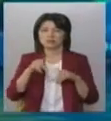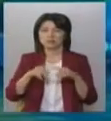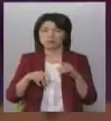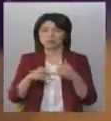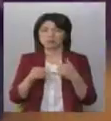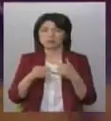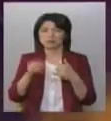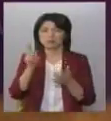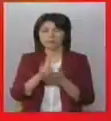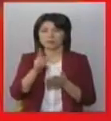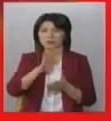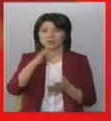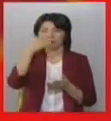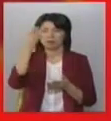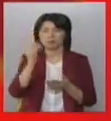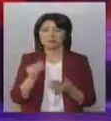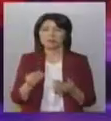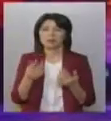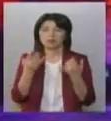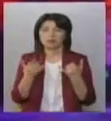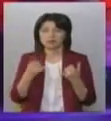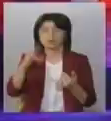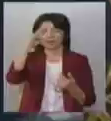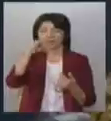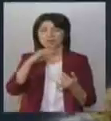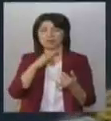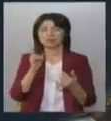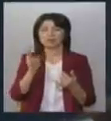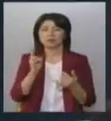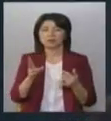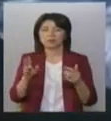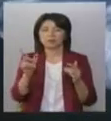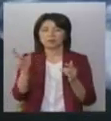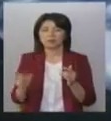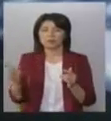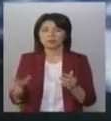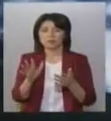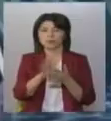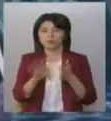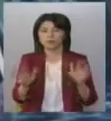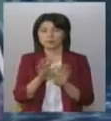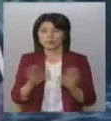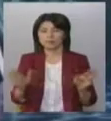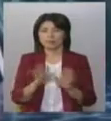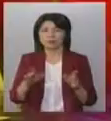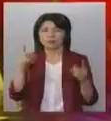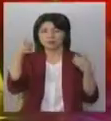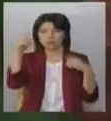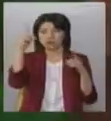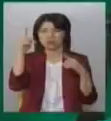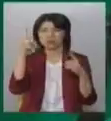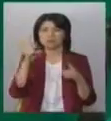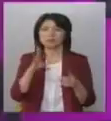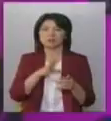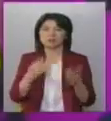болған халық әндері мен қазақ композиторларының шығармалары да осы концерттерде орындалмақ. Енді 17 бөлімнен тұратын жаңа музыкалық жоба әр